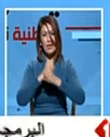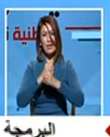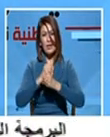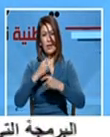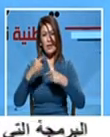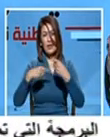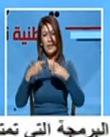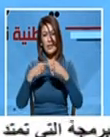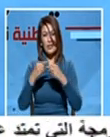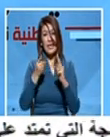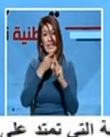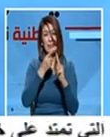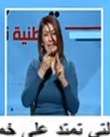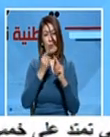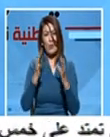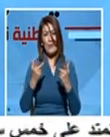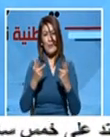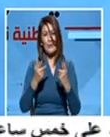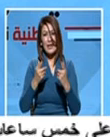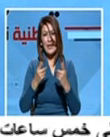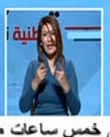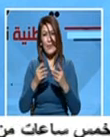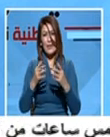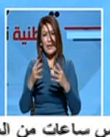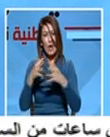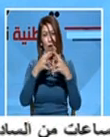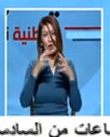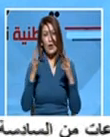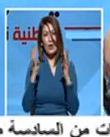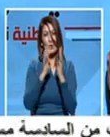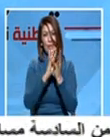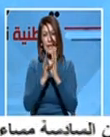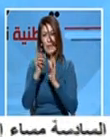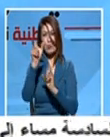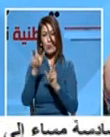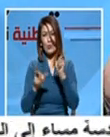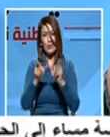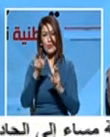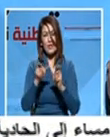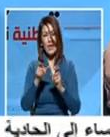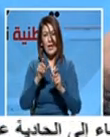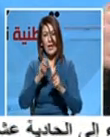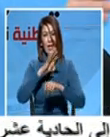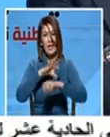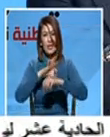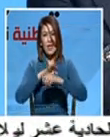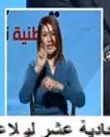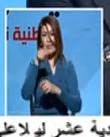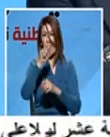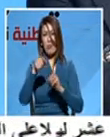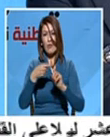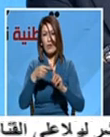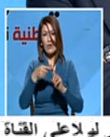الخدمات الأساسية ما بين المرضى اللي عندهم خدمات أساسية وما بين المرضى